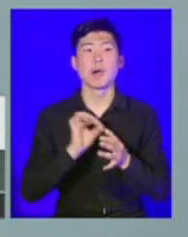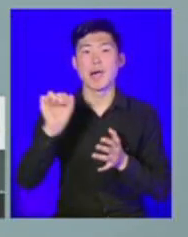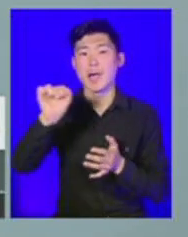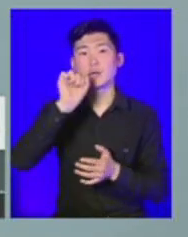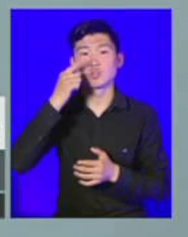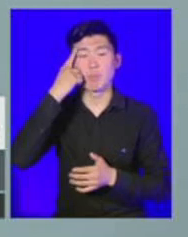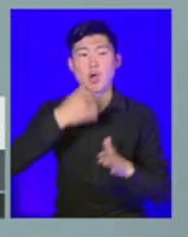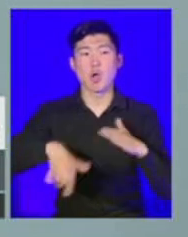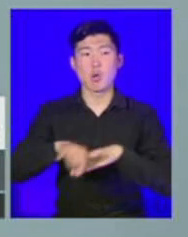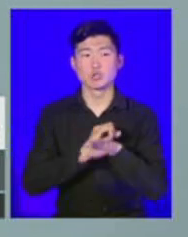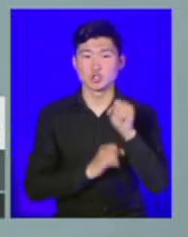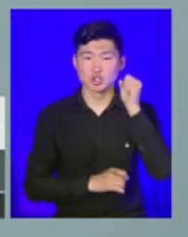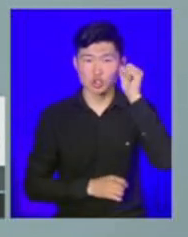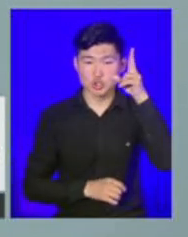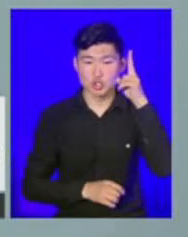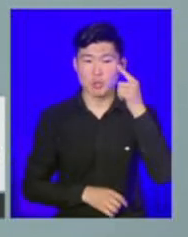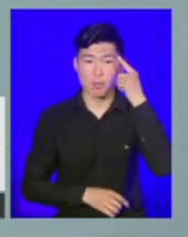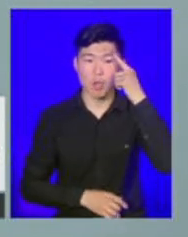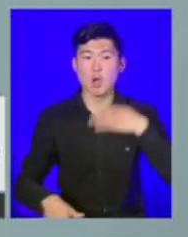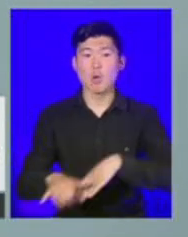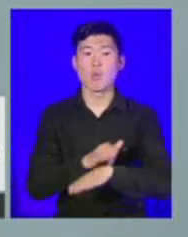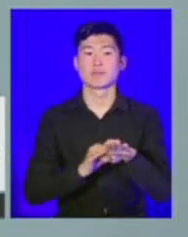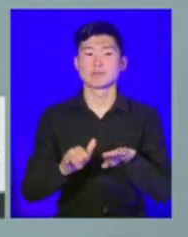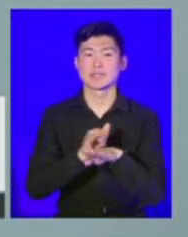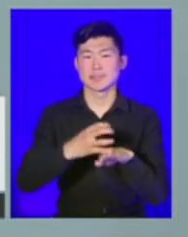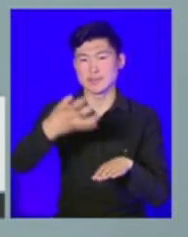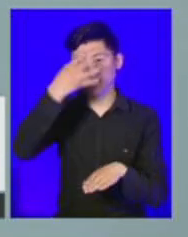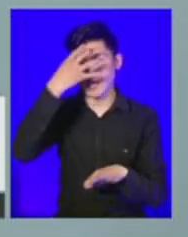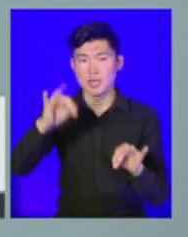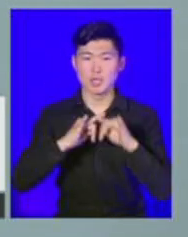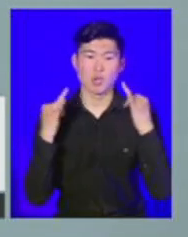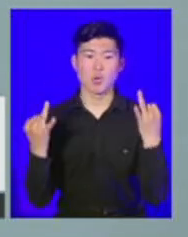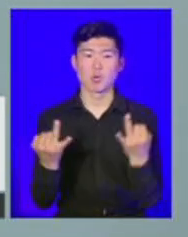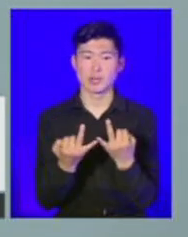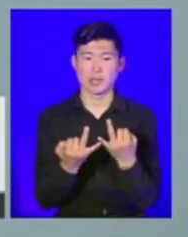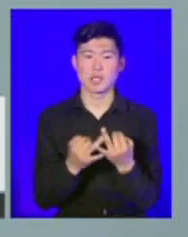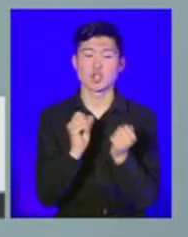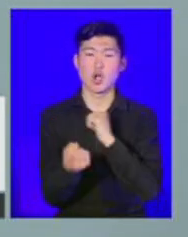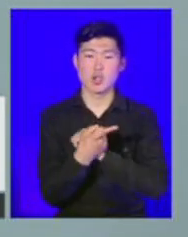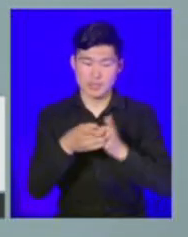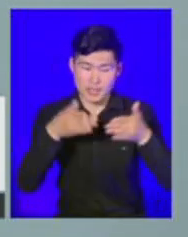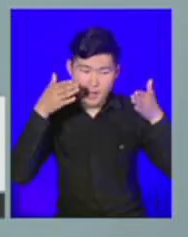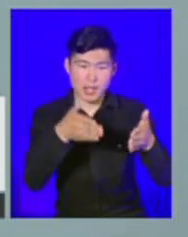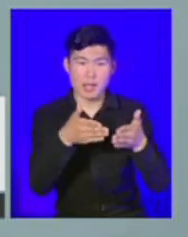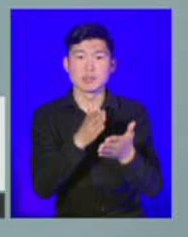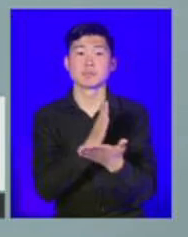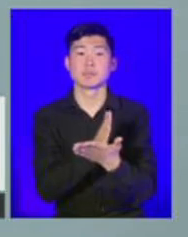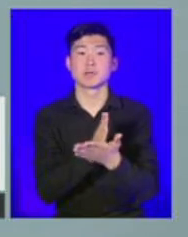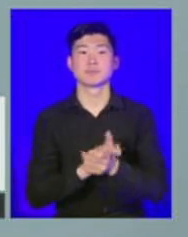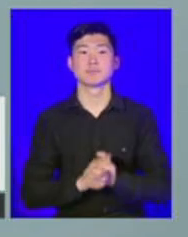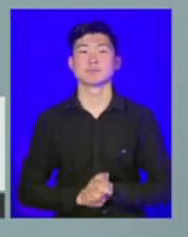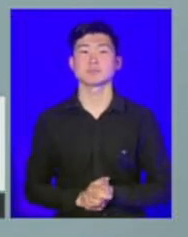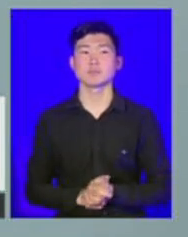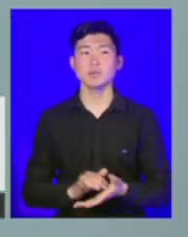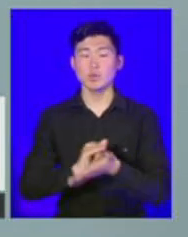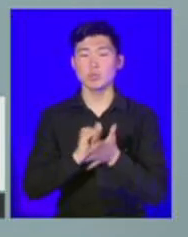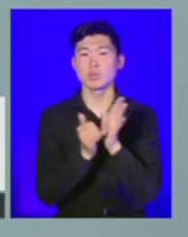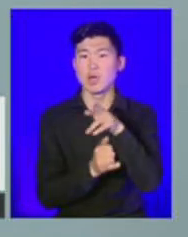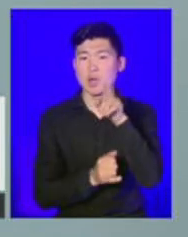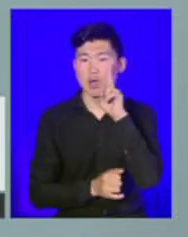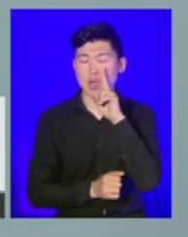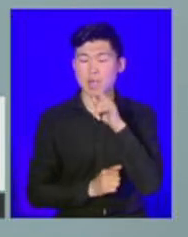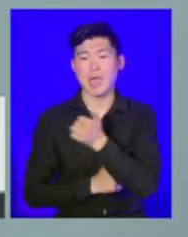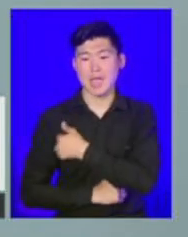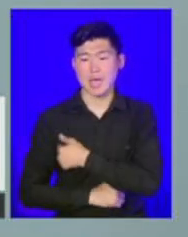улсын ерөнхийлөгч, Монгол улсын засгийн газар, улсын хурлаас онцгой анхаарал хандуулж байна. Ялангуяа хүнсний одоо